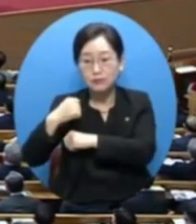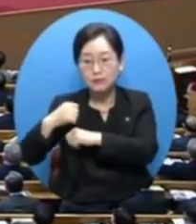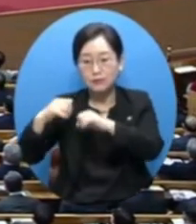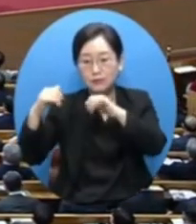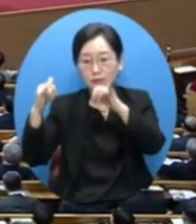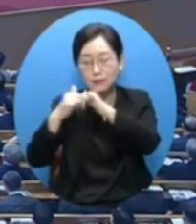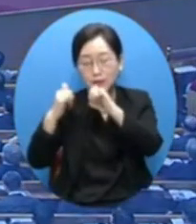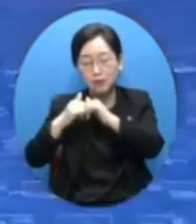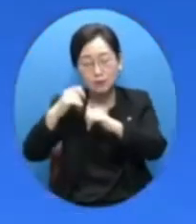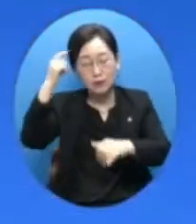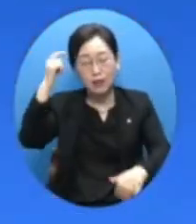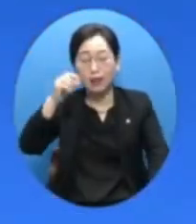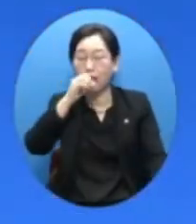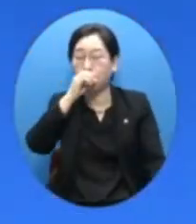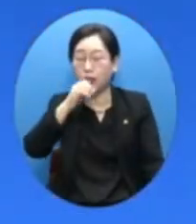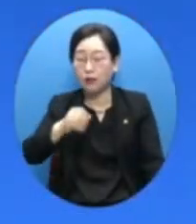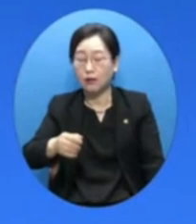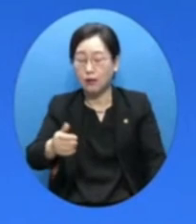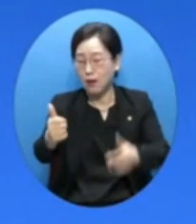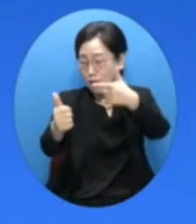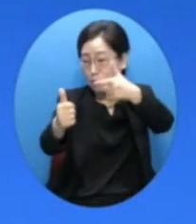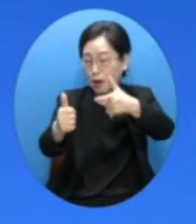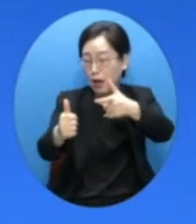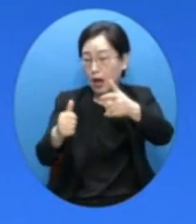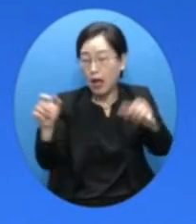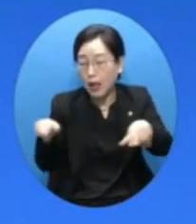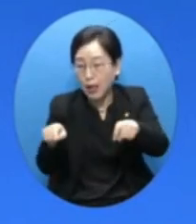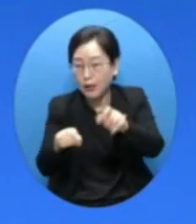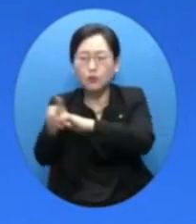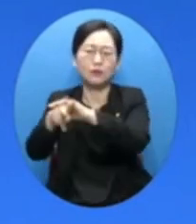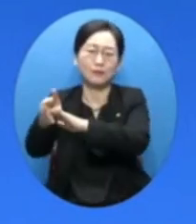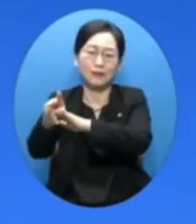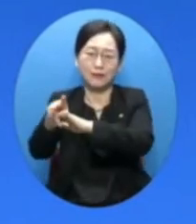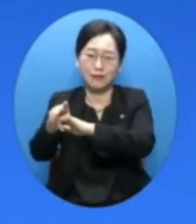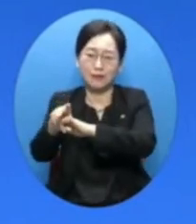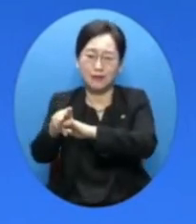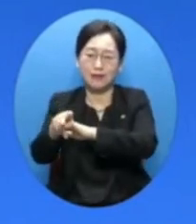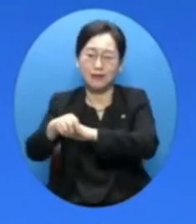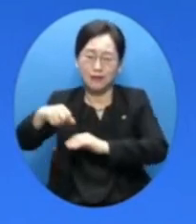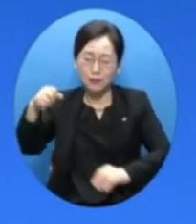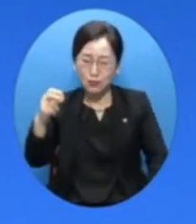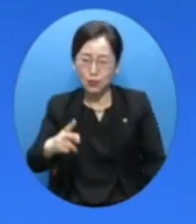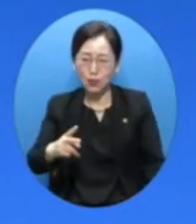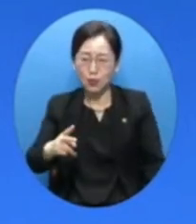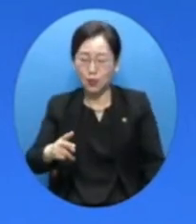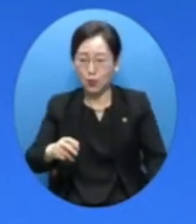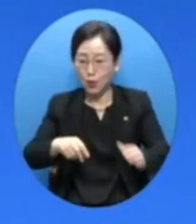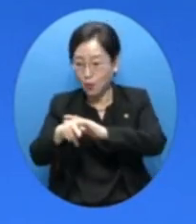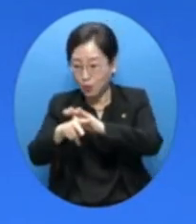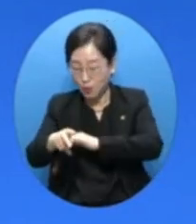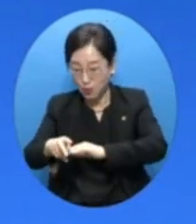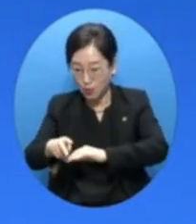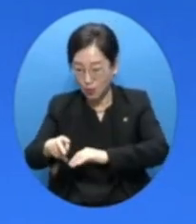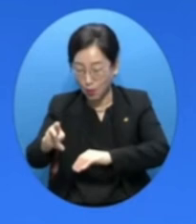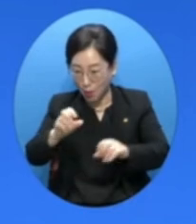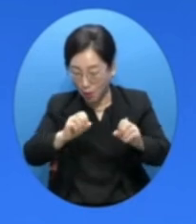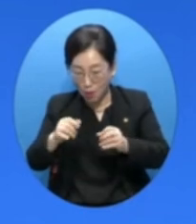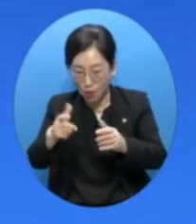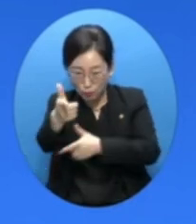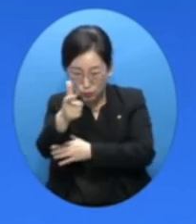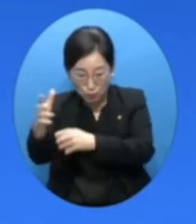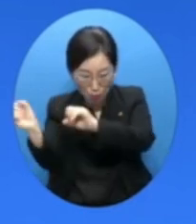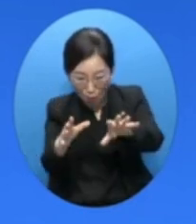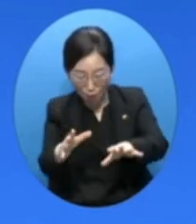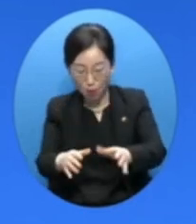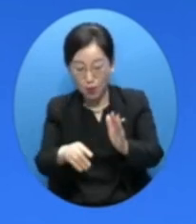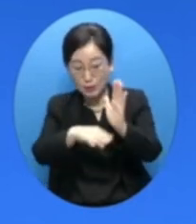없어가지고 총소리 만나면 다 도망갔습니다. 그리고 그 버리고 난 무기를 가지고 다시 월맹군이